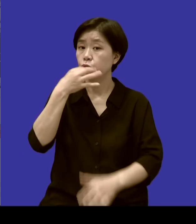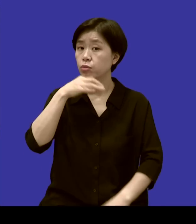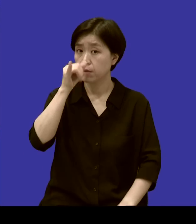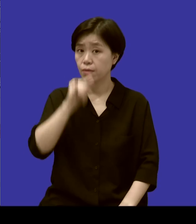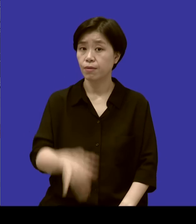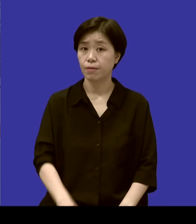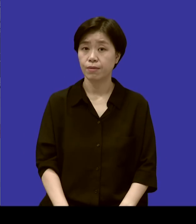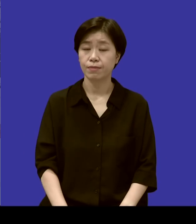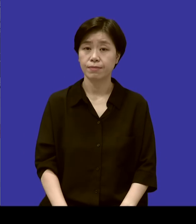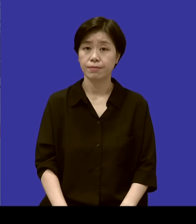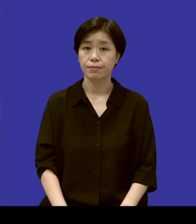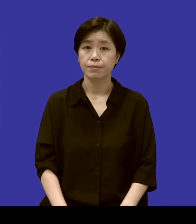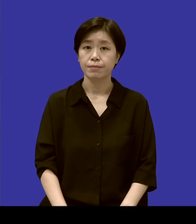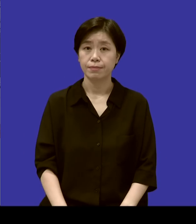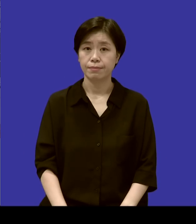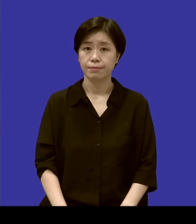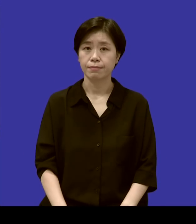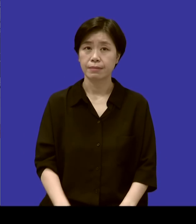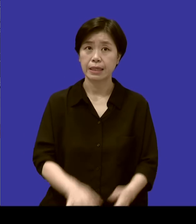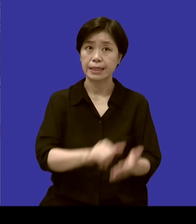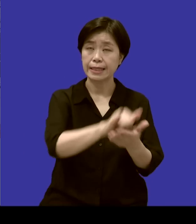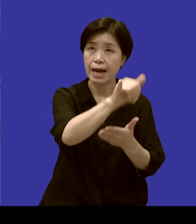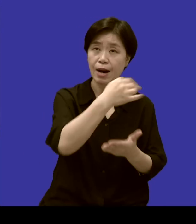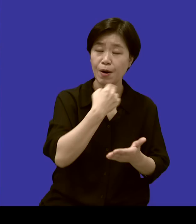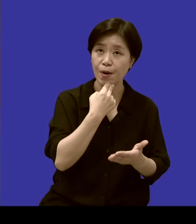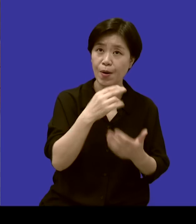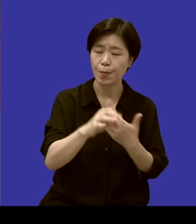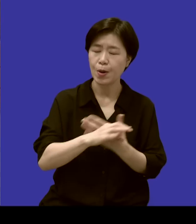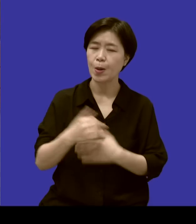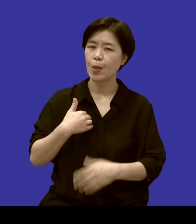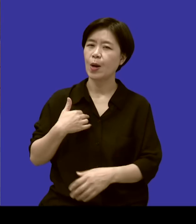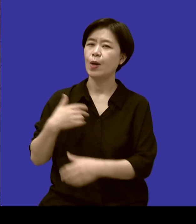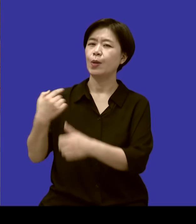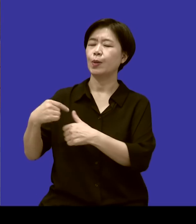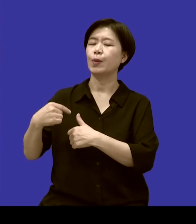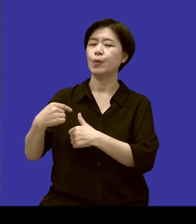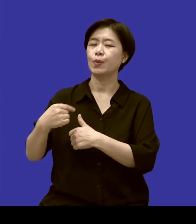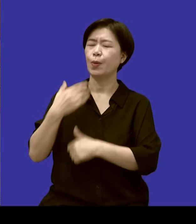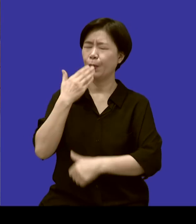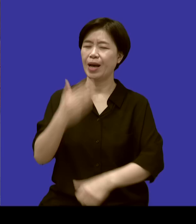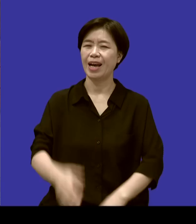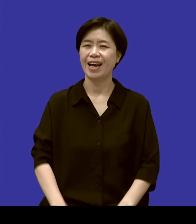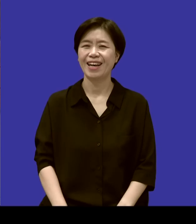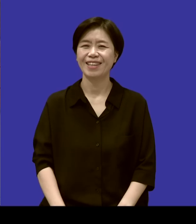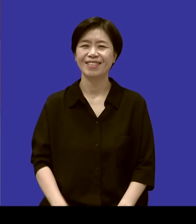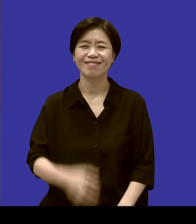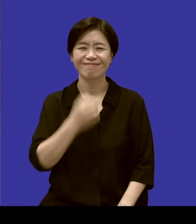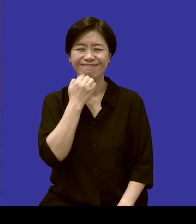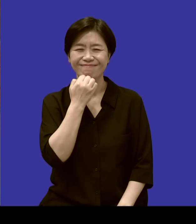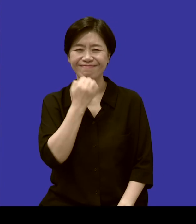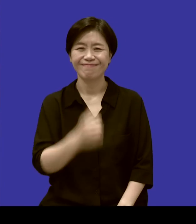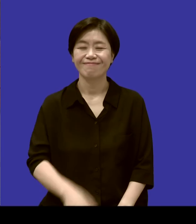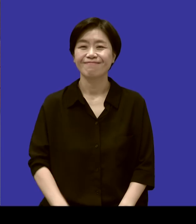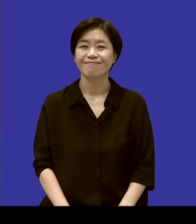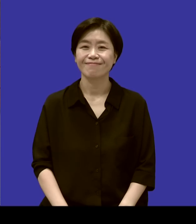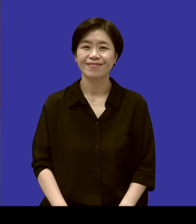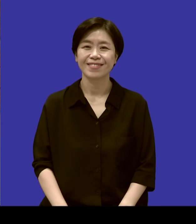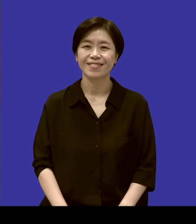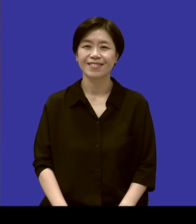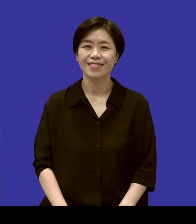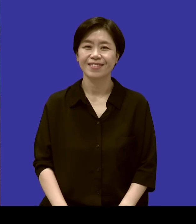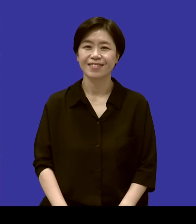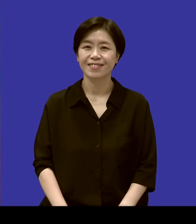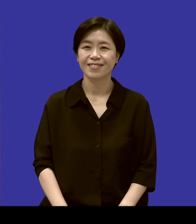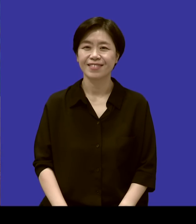돼요. 진짜 떠나는 조건만 아니면 해보겠습니다. 사실 저희도 보내드리고 싶은데 예, 떠나지 않아도 돼요. 너무